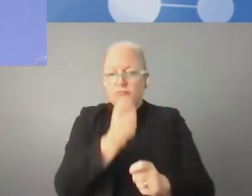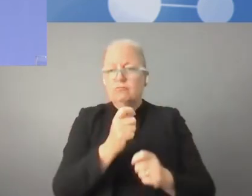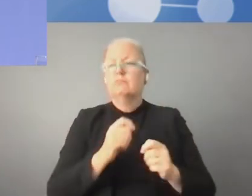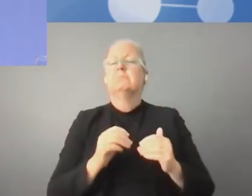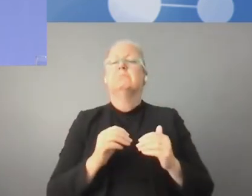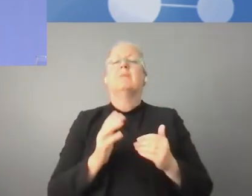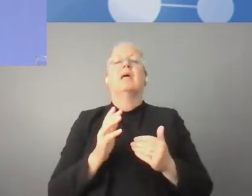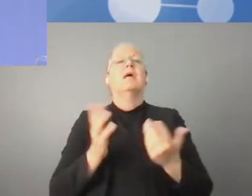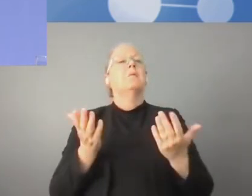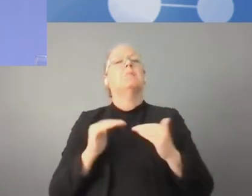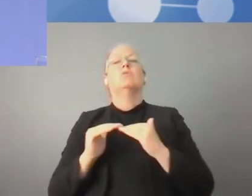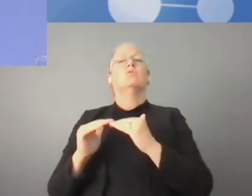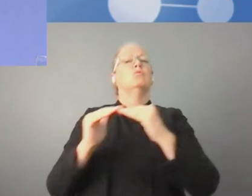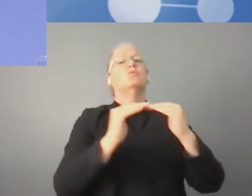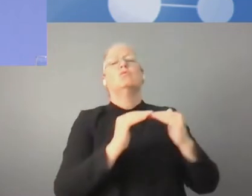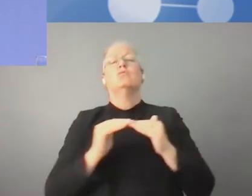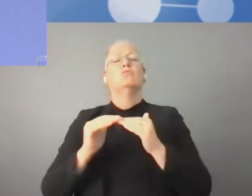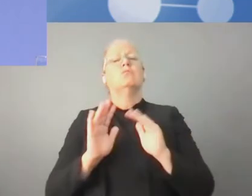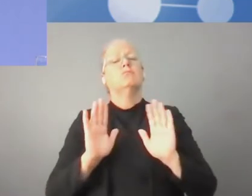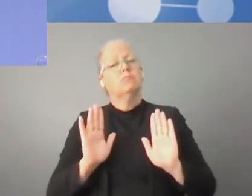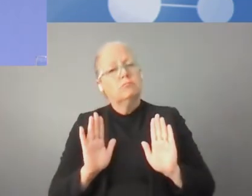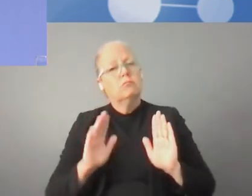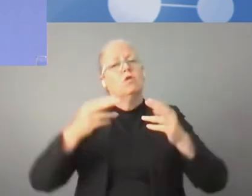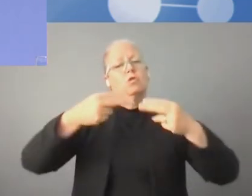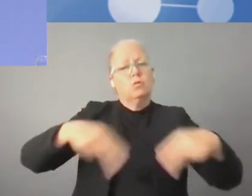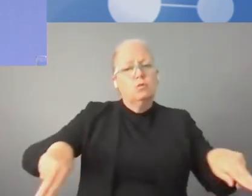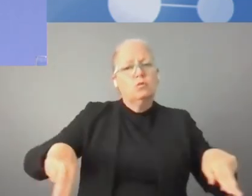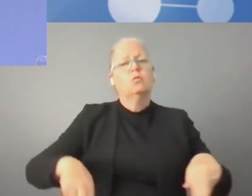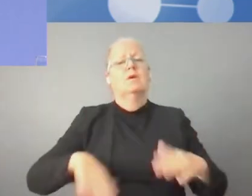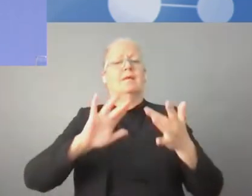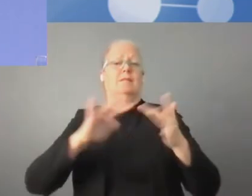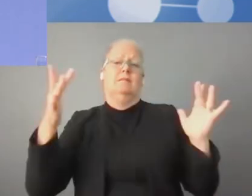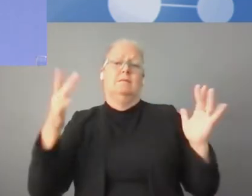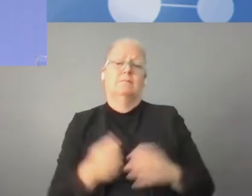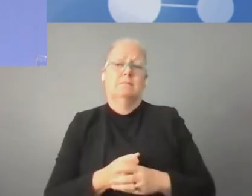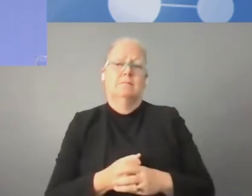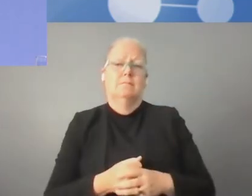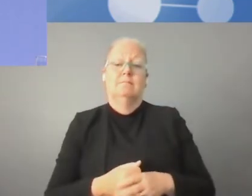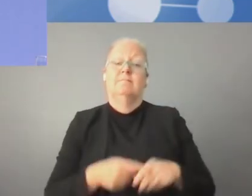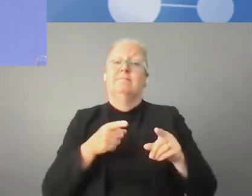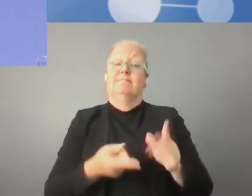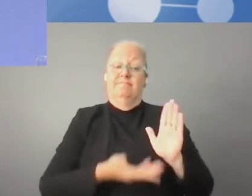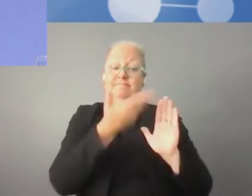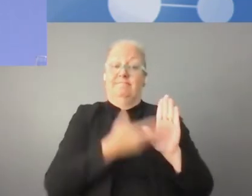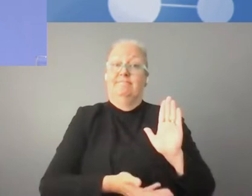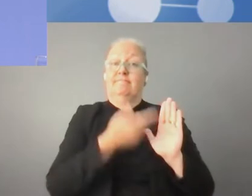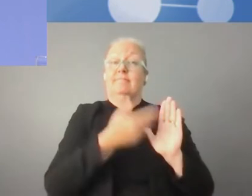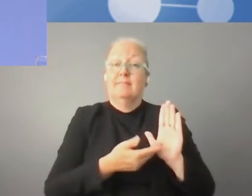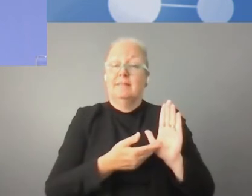域，但是同时保护网络的安全、自由